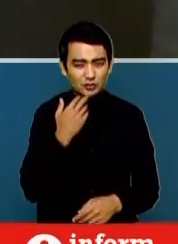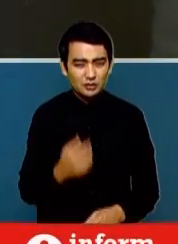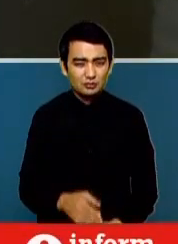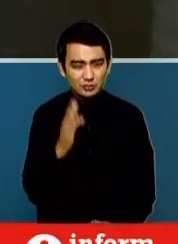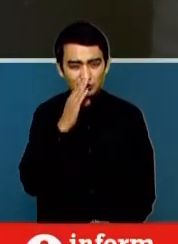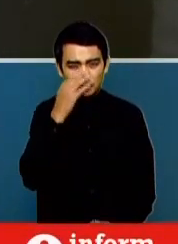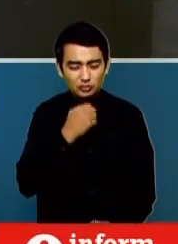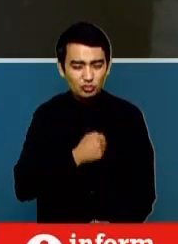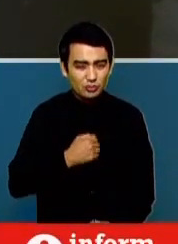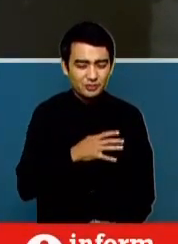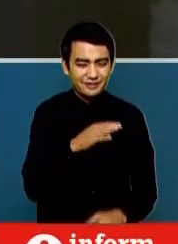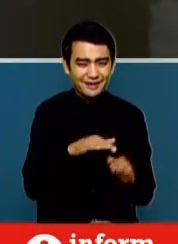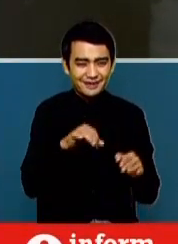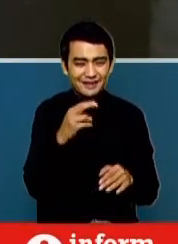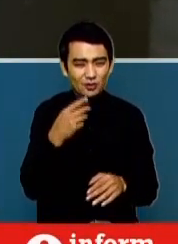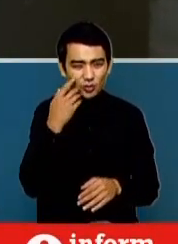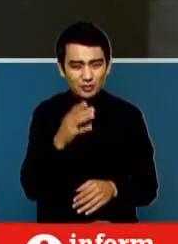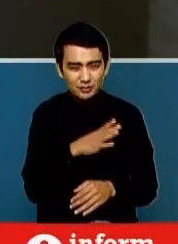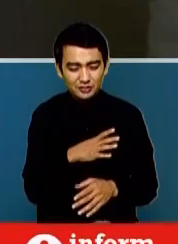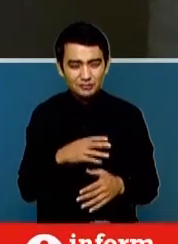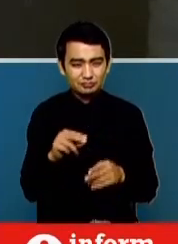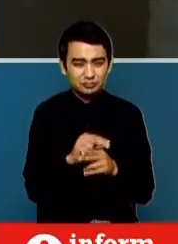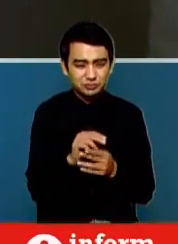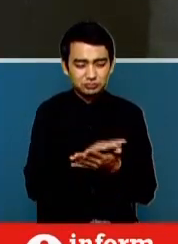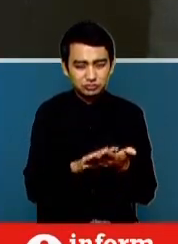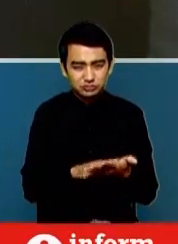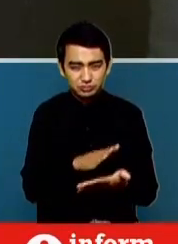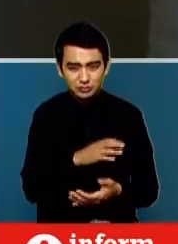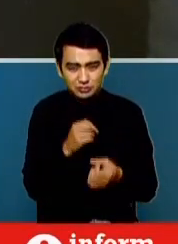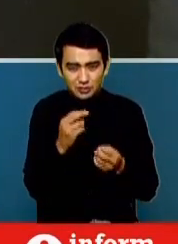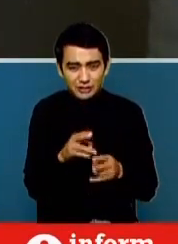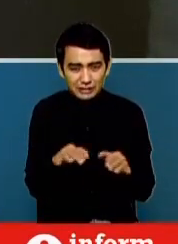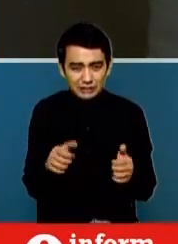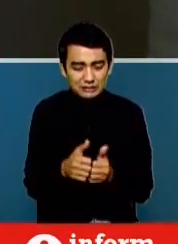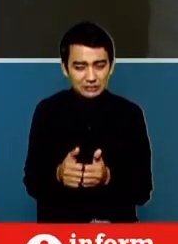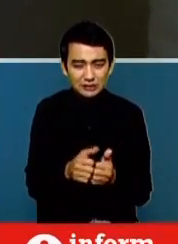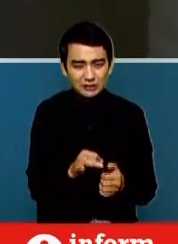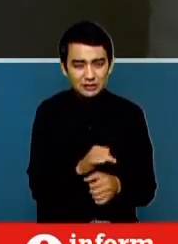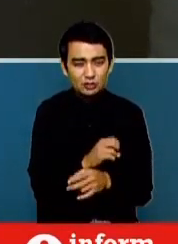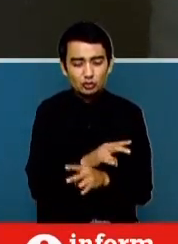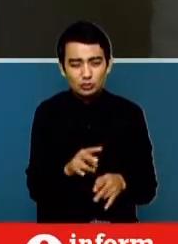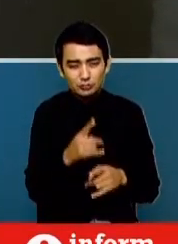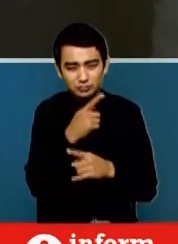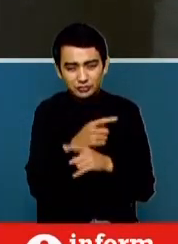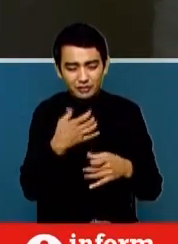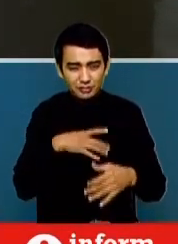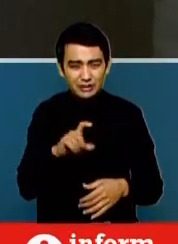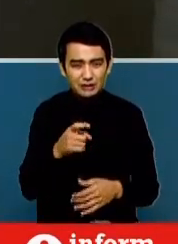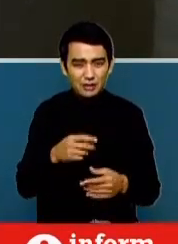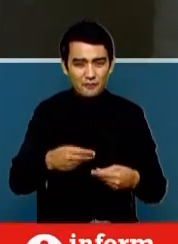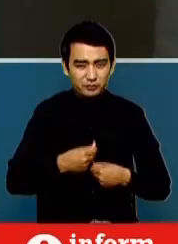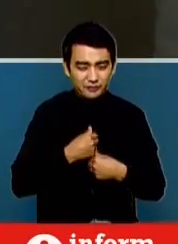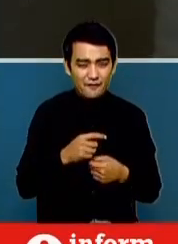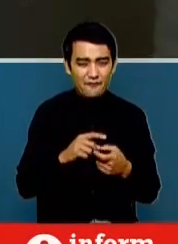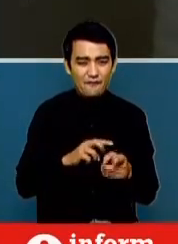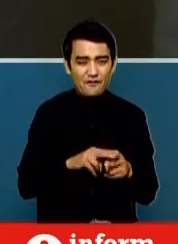tuğızğanı bildirşinder balabaqşada bolğanda dezinfekciyalıq jumıstar jürgizilgen, biraq ol turalı eşkimge eskertilmepti. Osılayşa balalarımızdıñ densaulığın